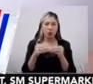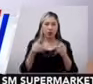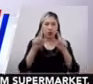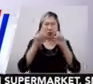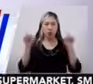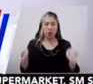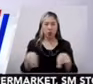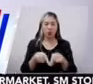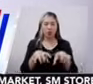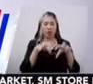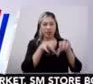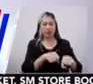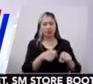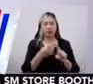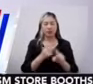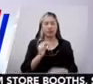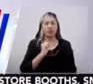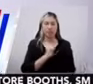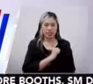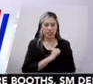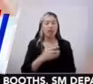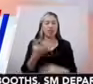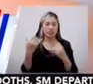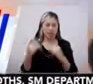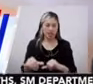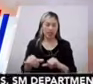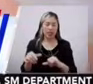parang mananatili pa rin siya sa detention,